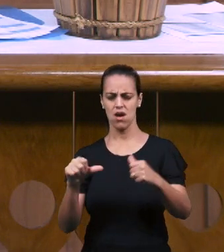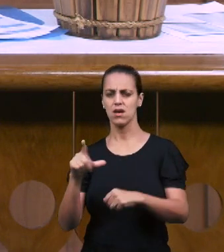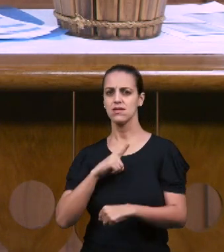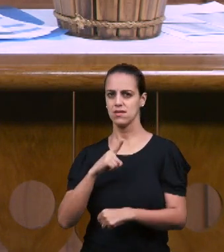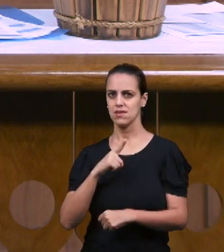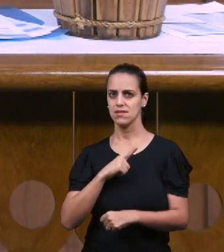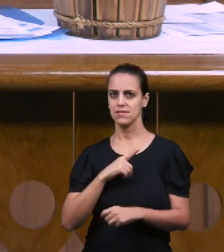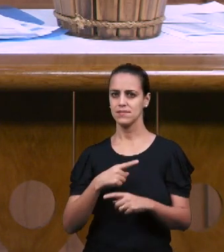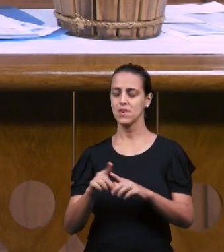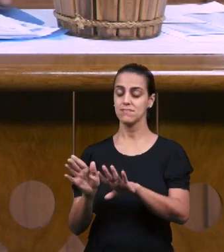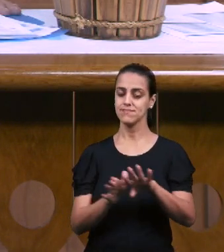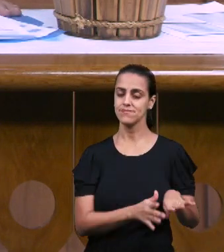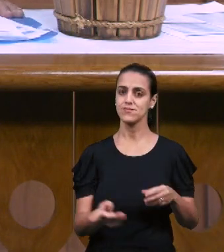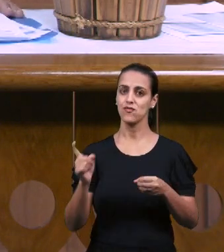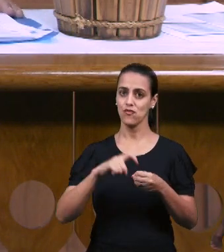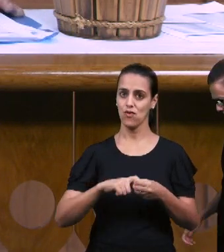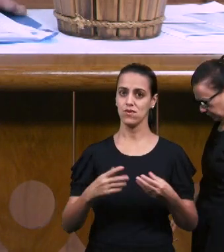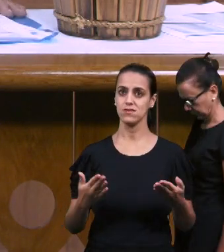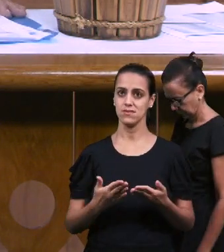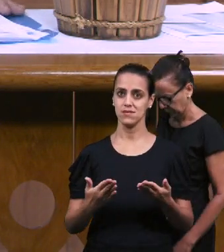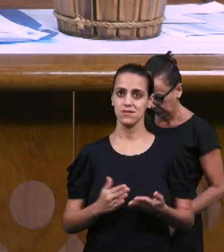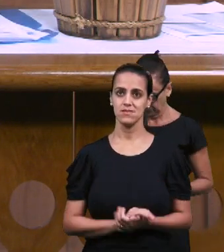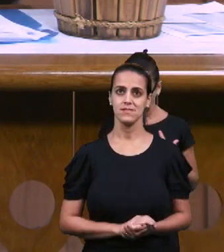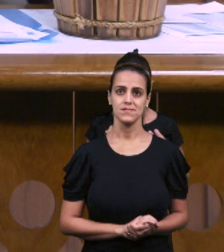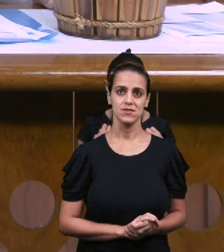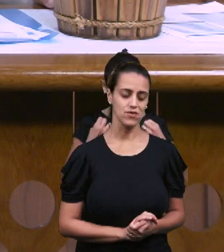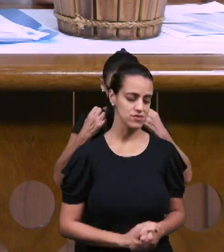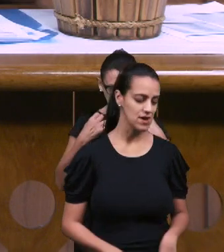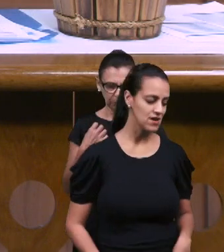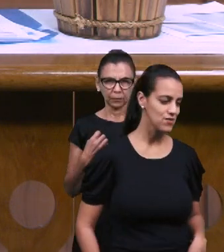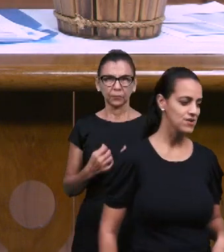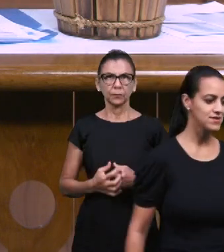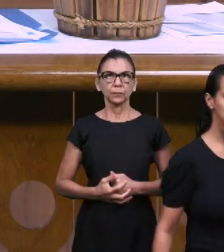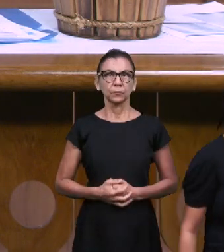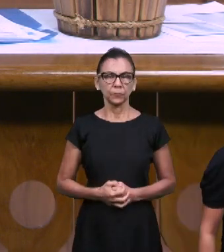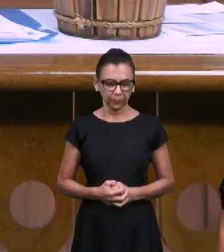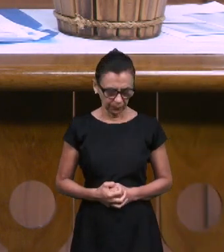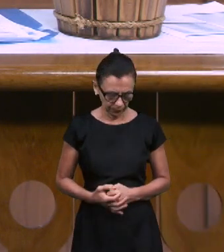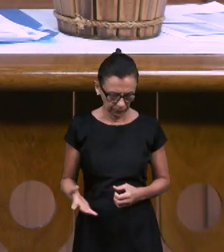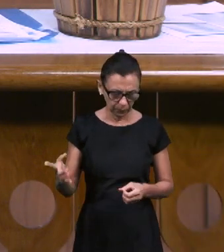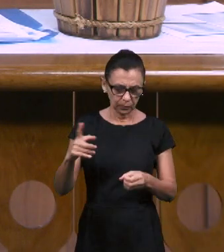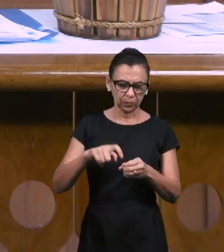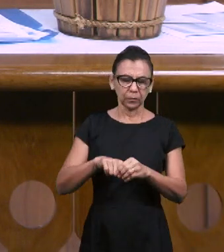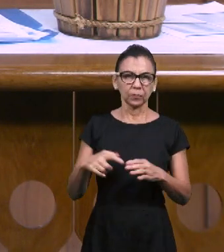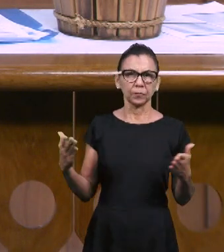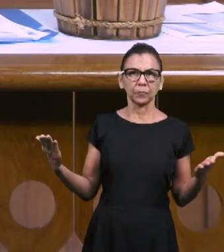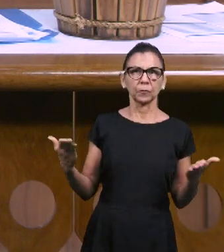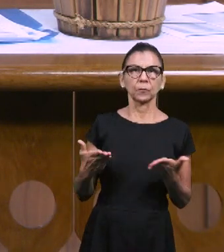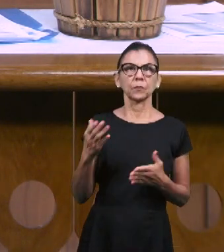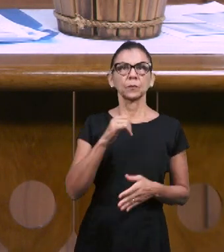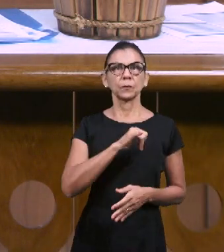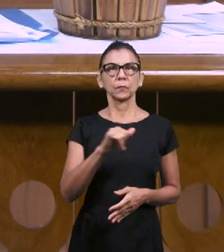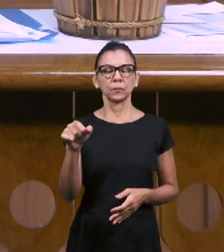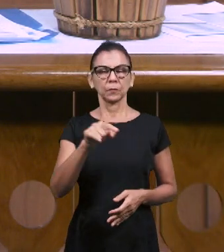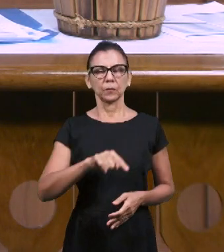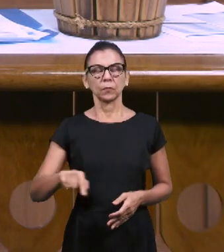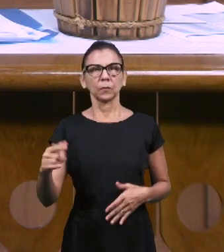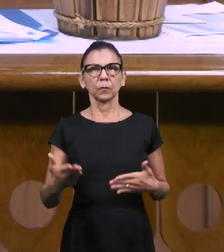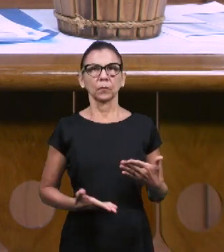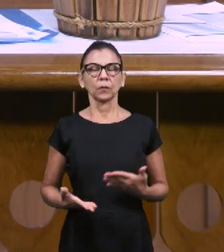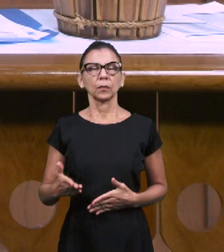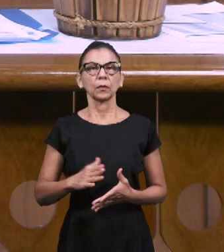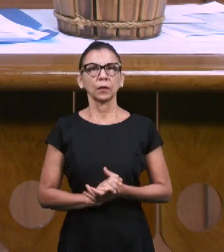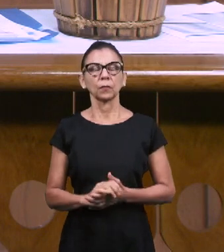vais revenir ici pour apporter aussi l'information que nos frères de Rio Grande do